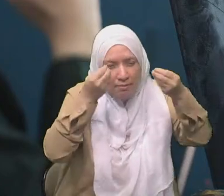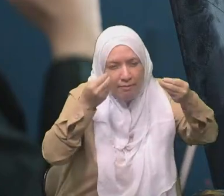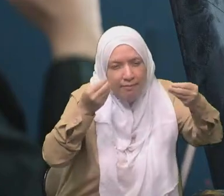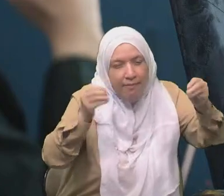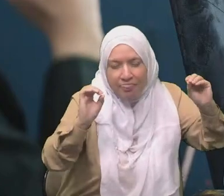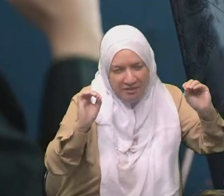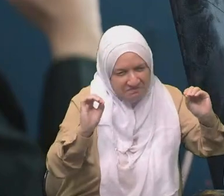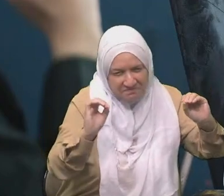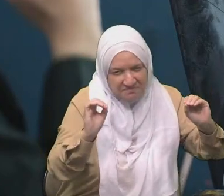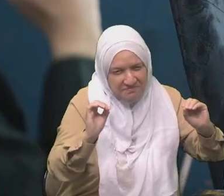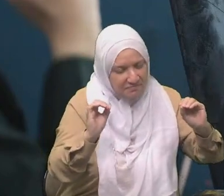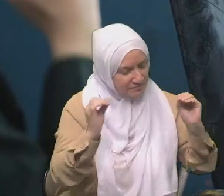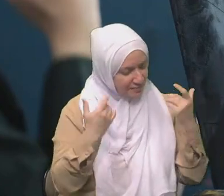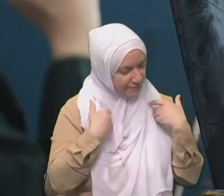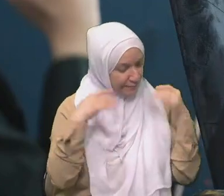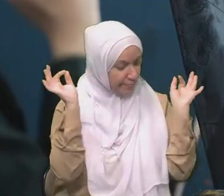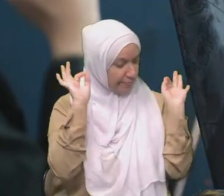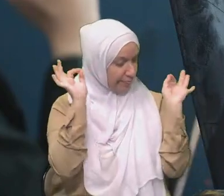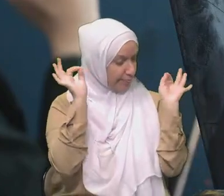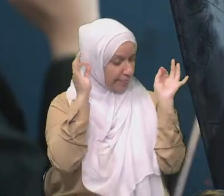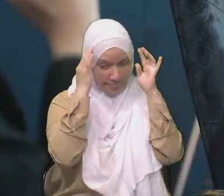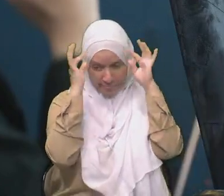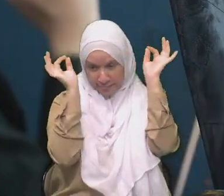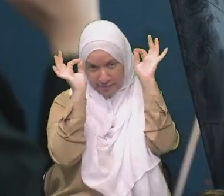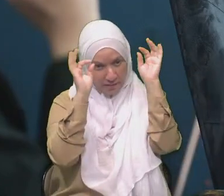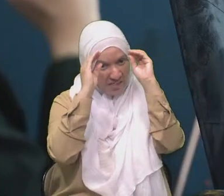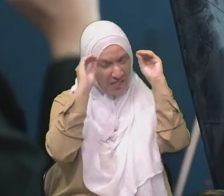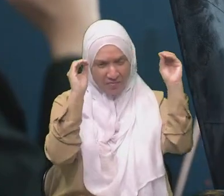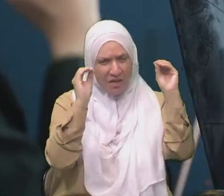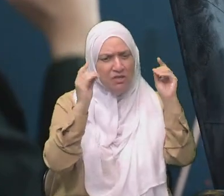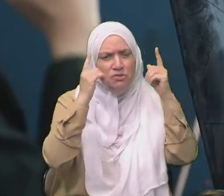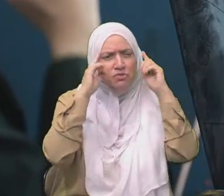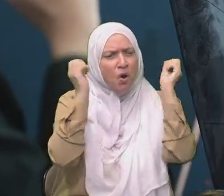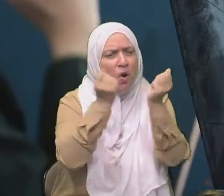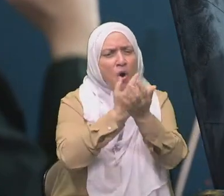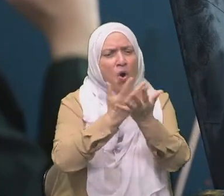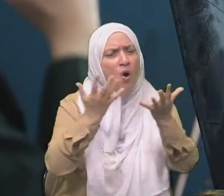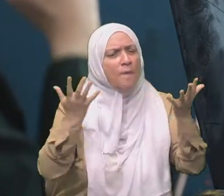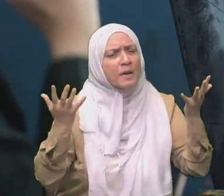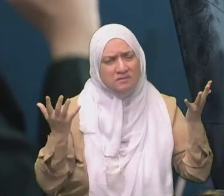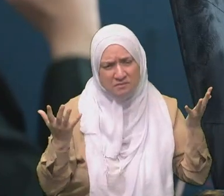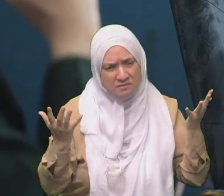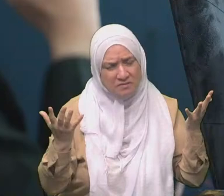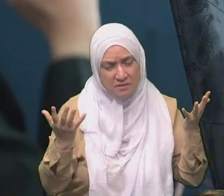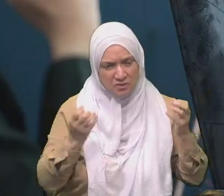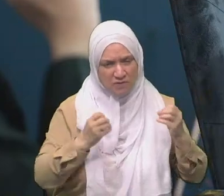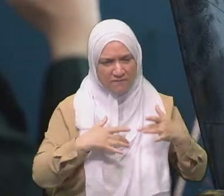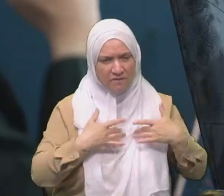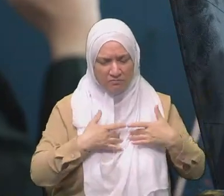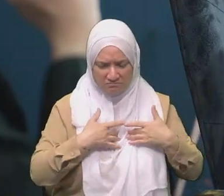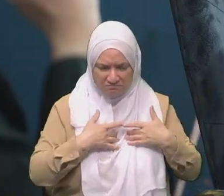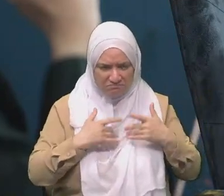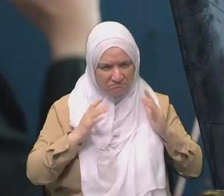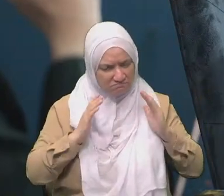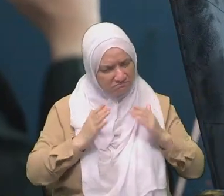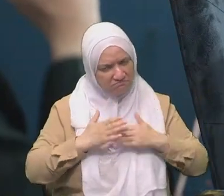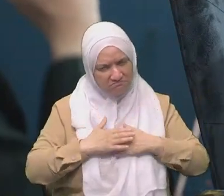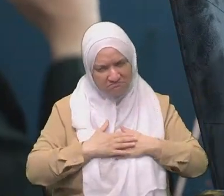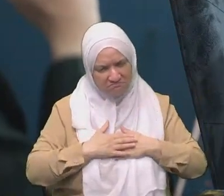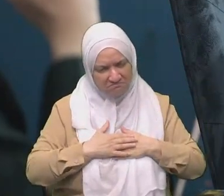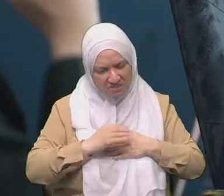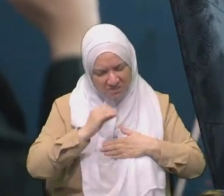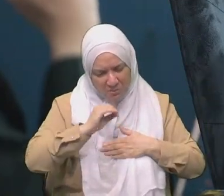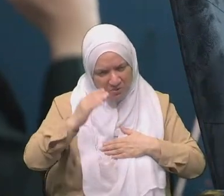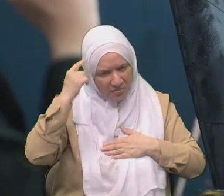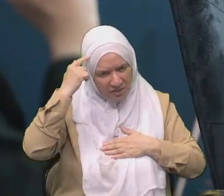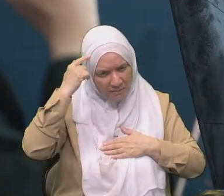Like, wallah, we've seen that from our great ulama and scholars. When you praise them, they humble themselves. They say, wallah, ما نحن إلا نقلا. We're only just carriers of